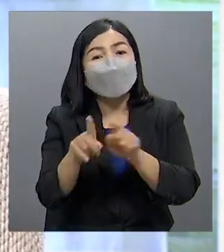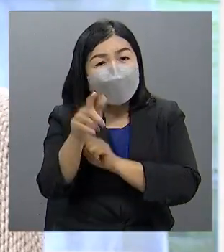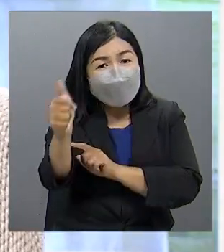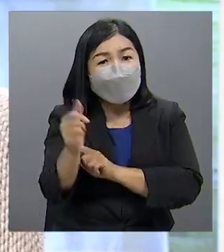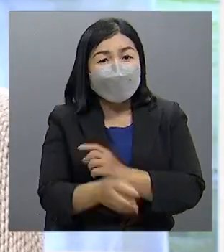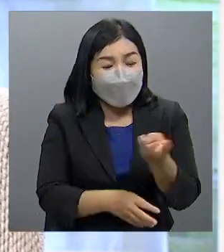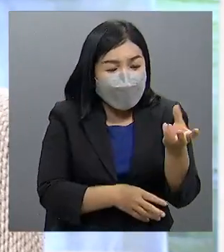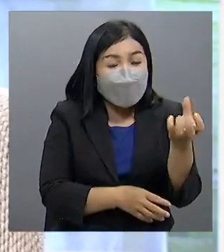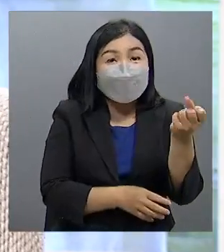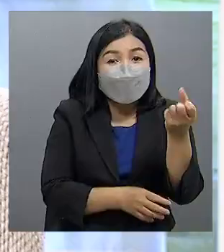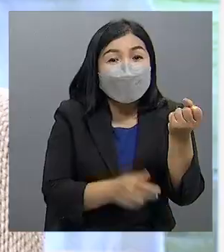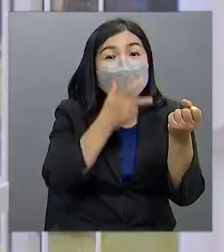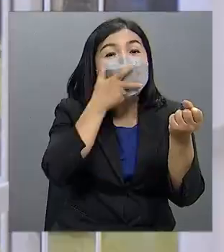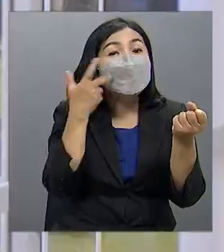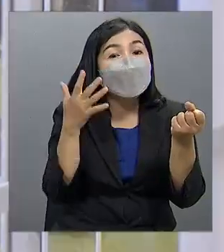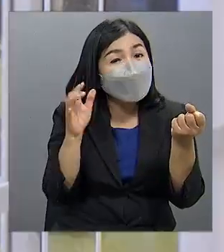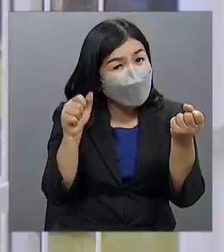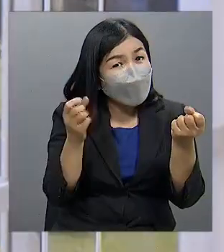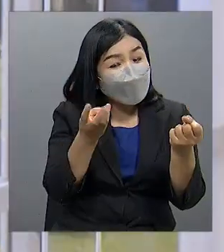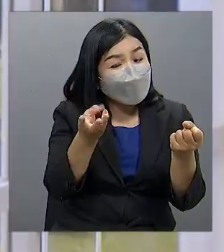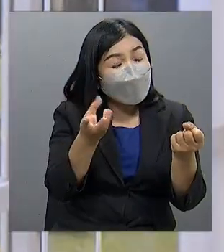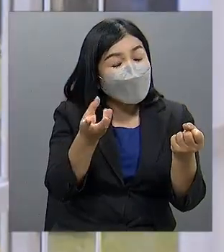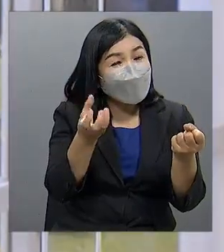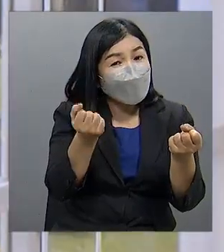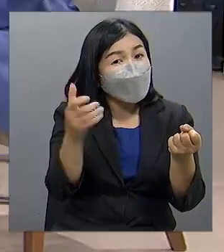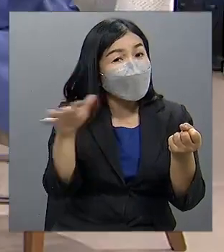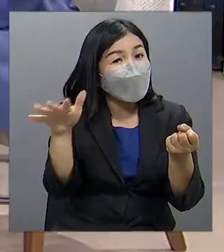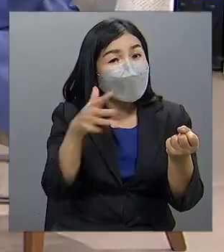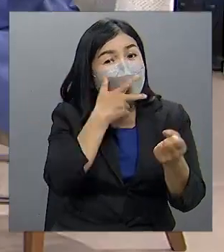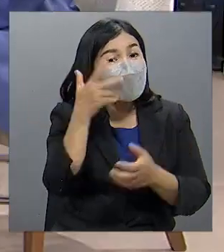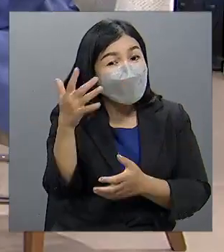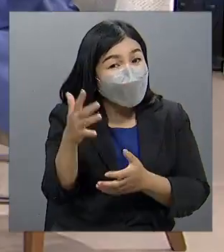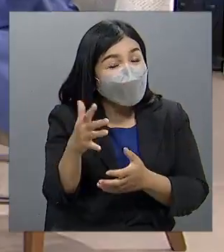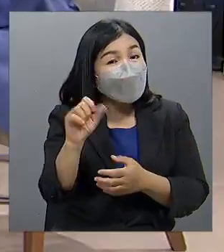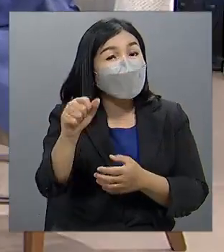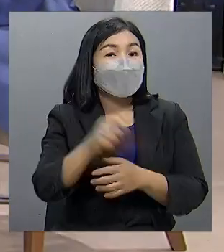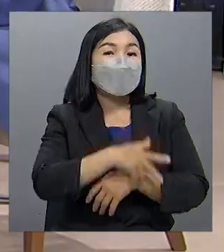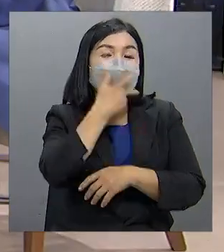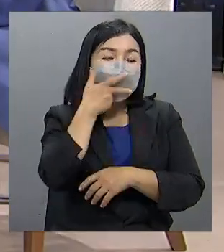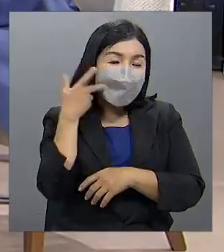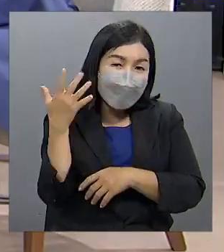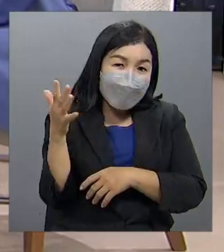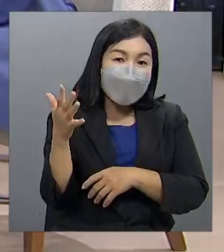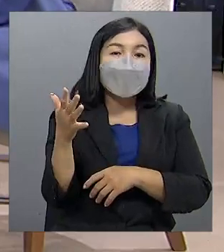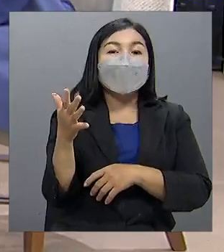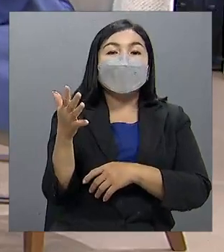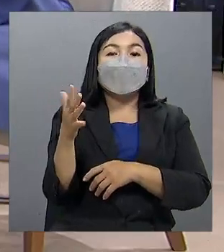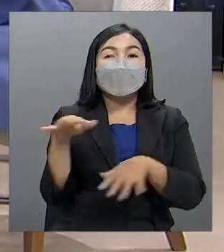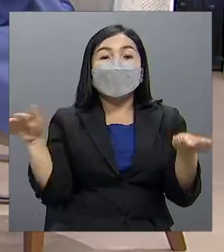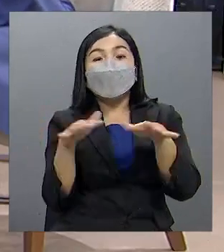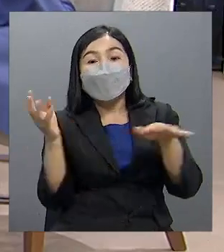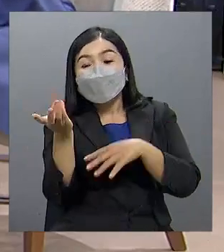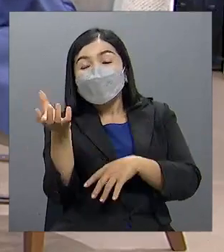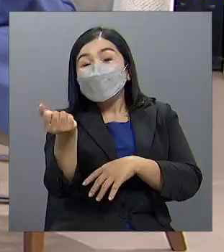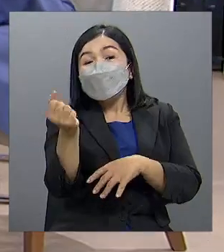ที่ไม่มีน้ำตาลแค่นั้นเอง อาจจะอร่อยแบบ ใช่เขาให้สารให้ความหวานแทนน้ำตาลเห็นไหมมะม่วงก็หวาน ใครถนัดแบ